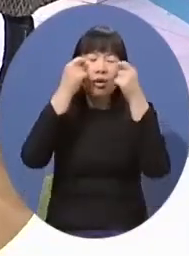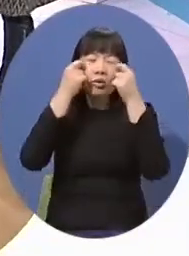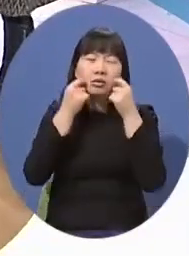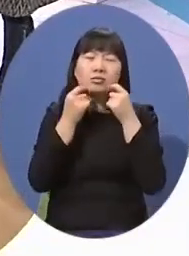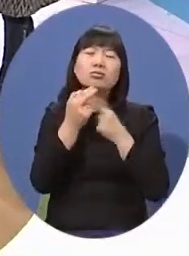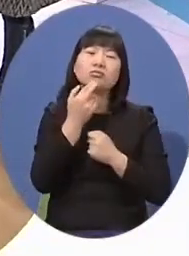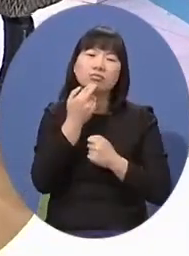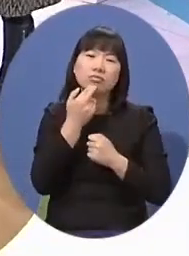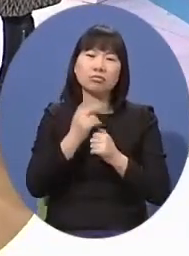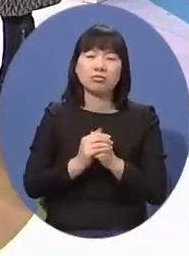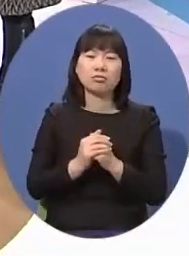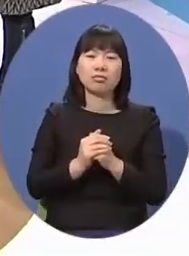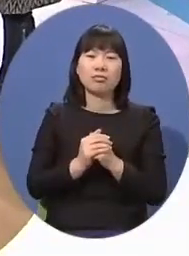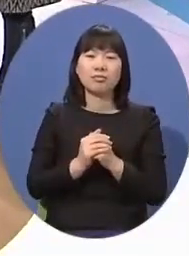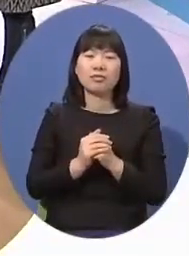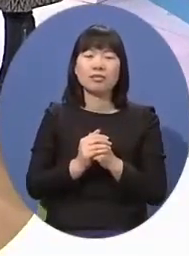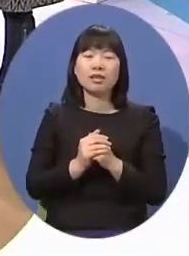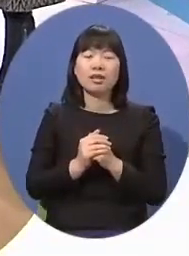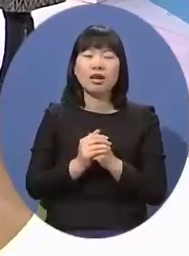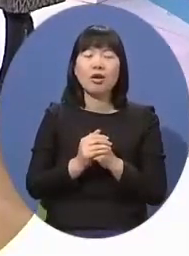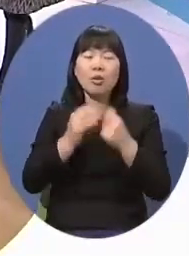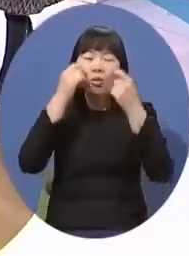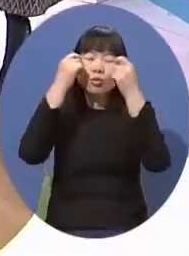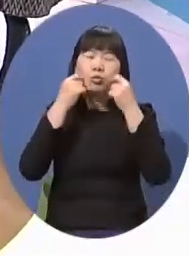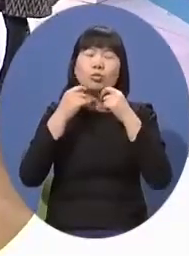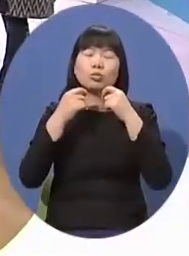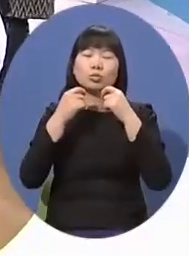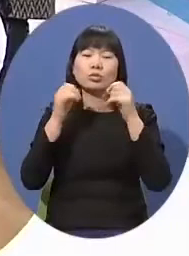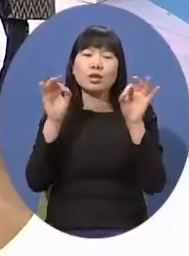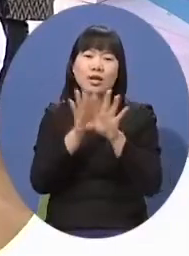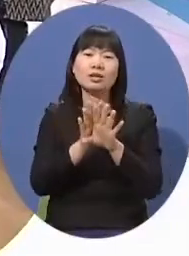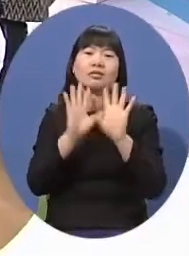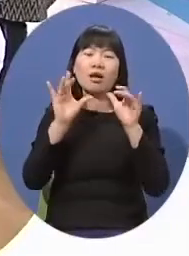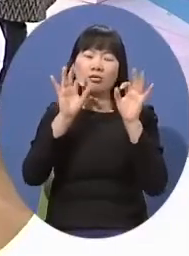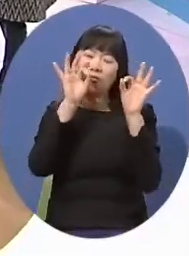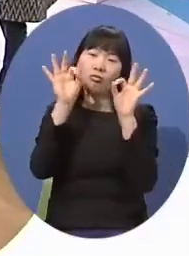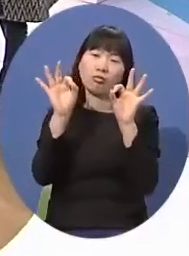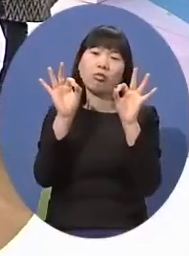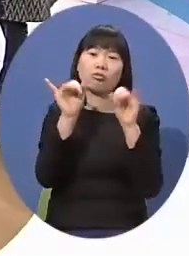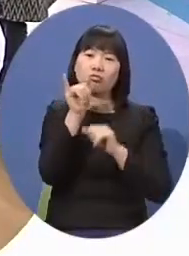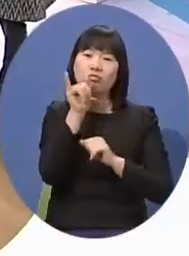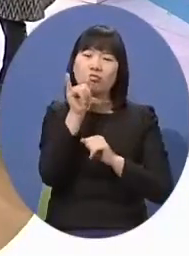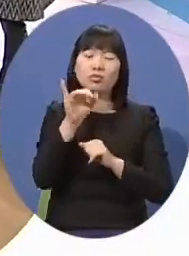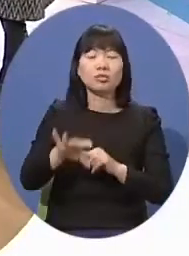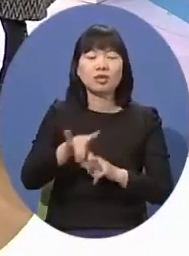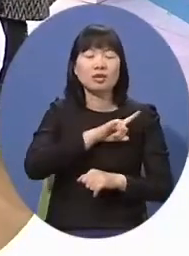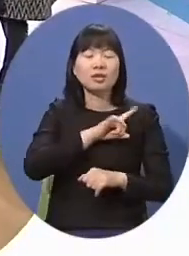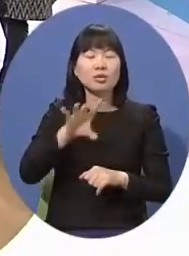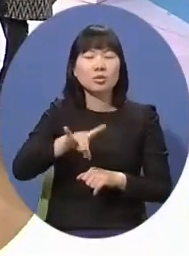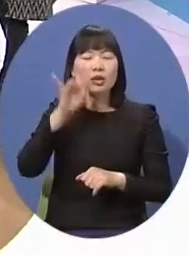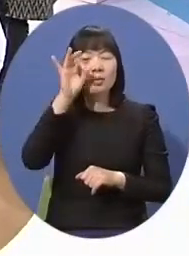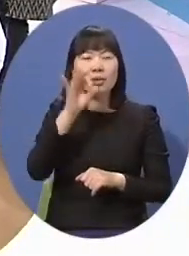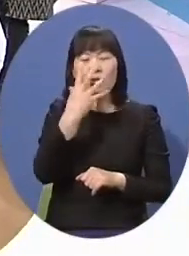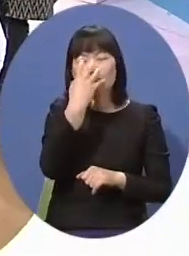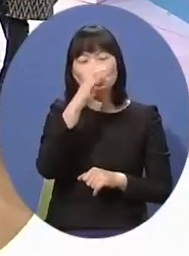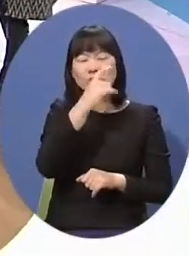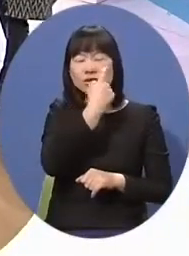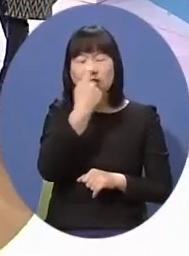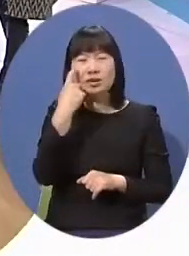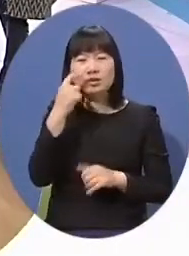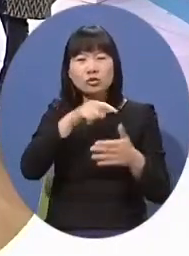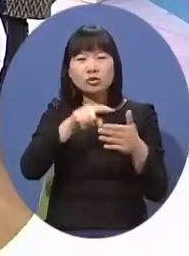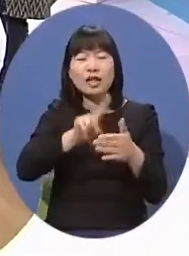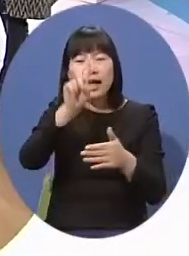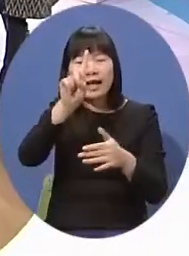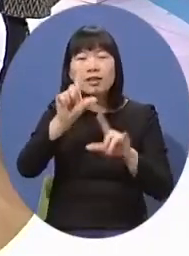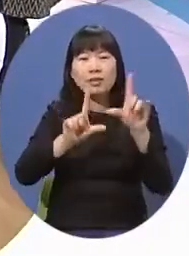울지를 않아요. 그래서 아예 안 우는 아이들도 있어요. 이런 것들이 우리가 가장 초기에 보이는 우울증의 한